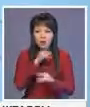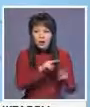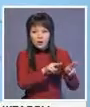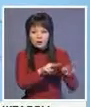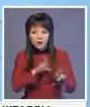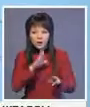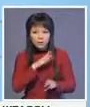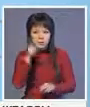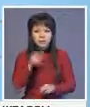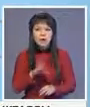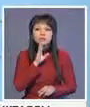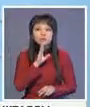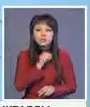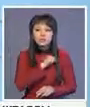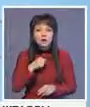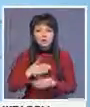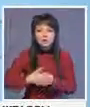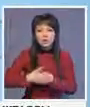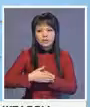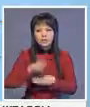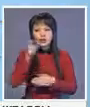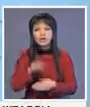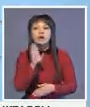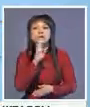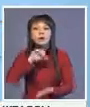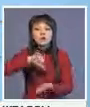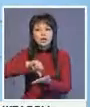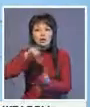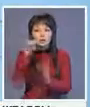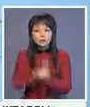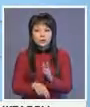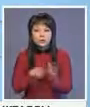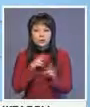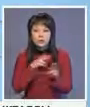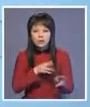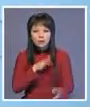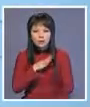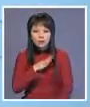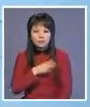атқан. Нәтижесінде атылған оқ есіктің арғы жағында тұрған қыздың денесіне тиген.